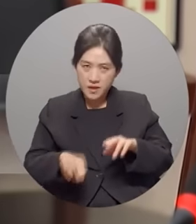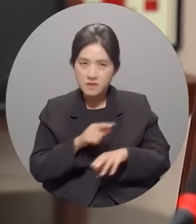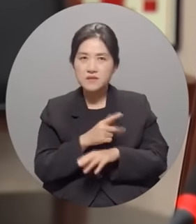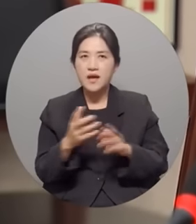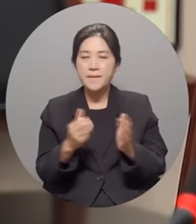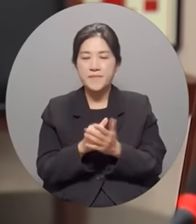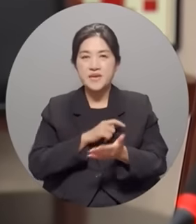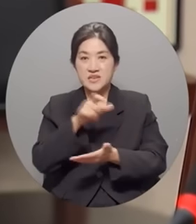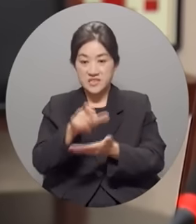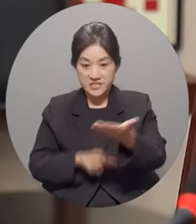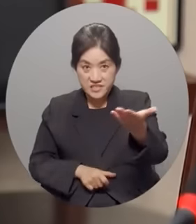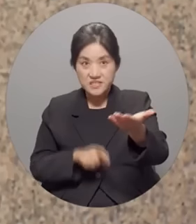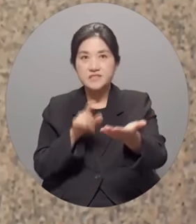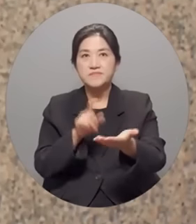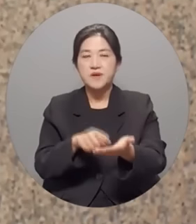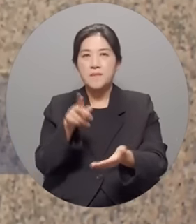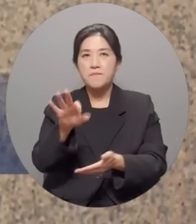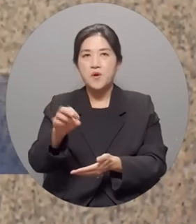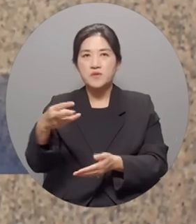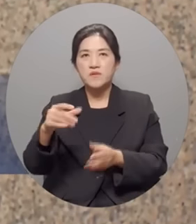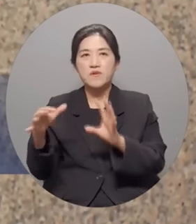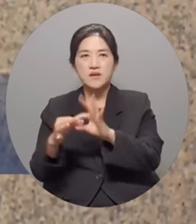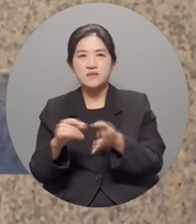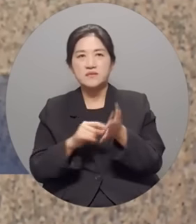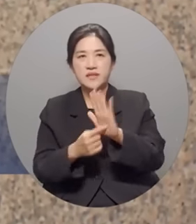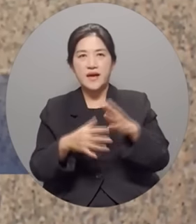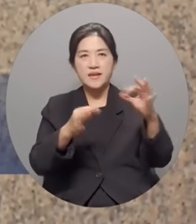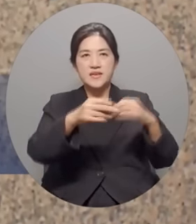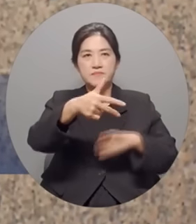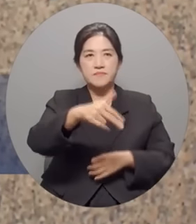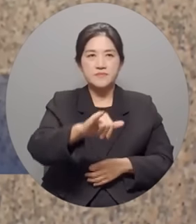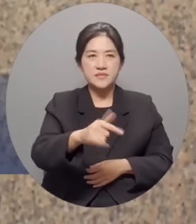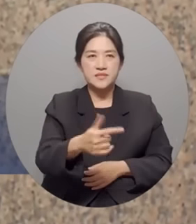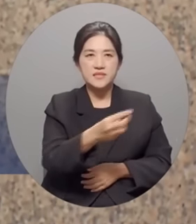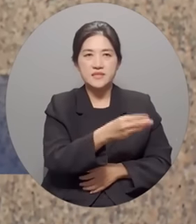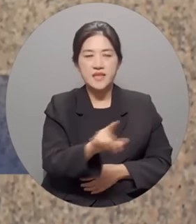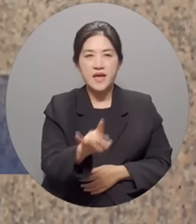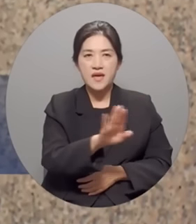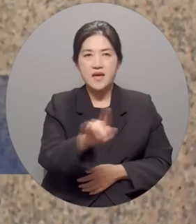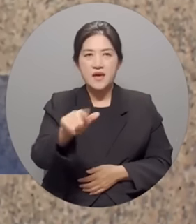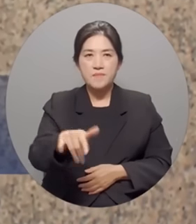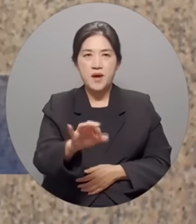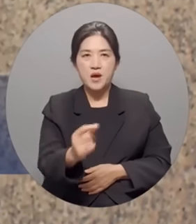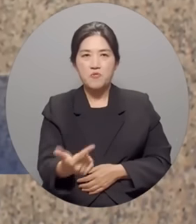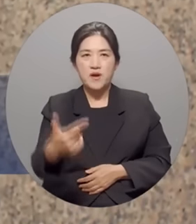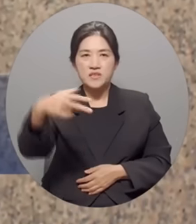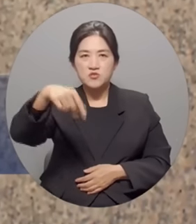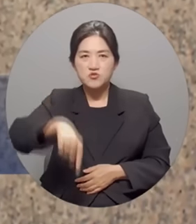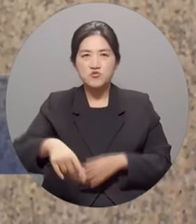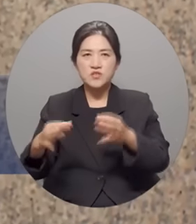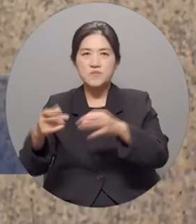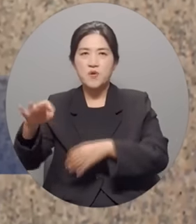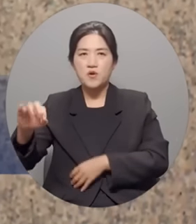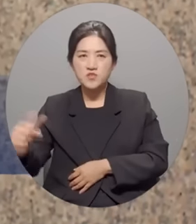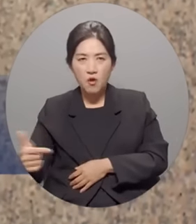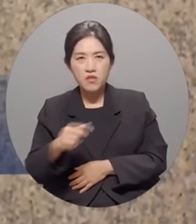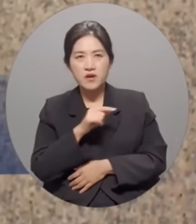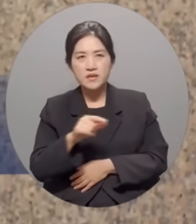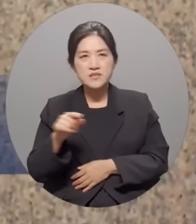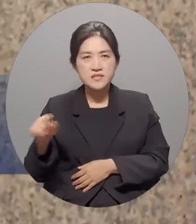리스트를 공개했습니다 김진태 박안수 그다음에 뭐 김영성 뭐 이런